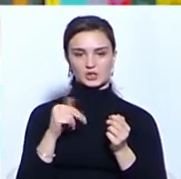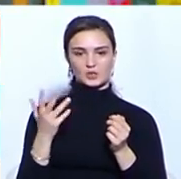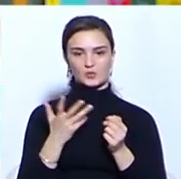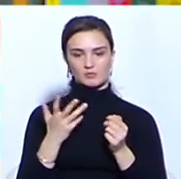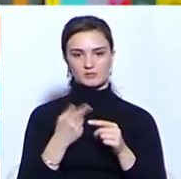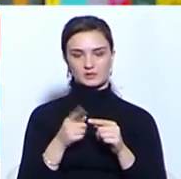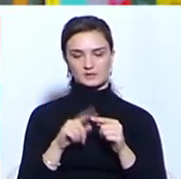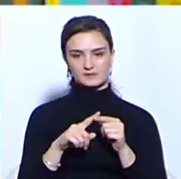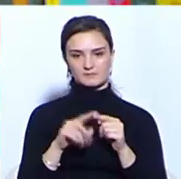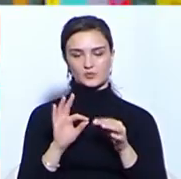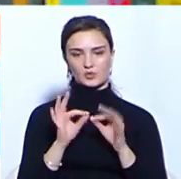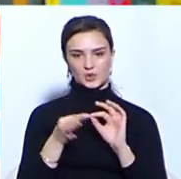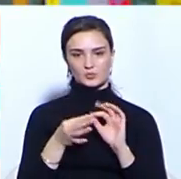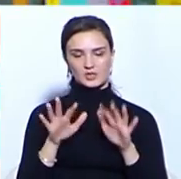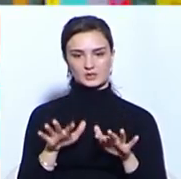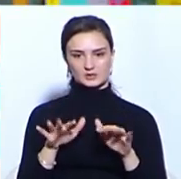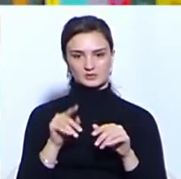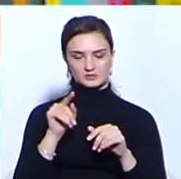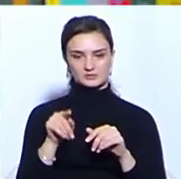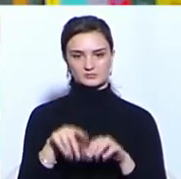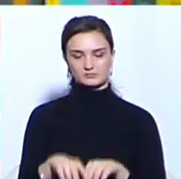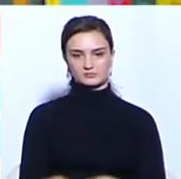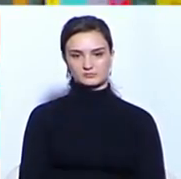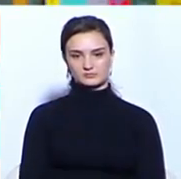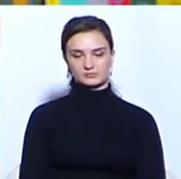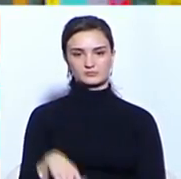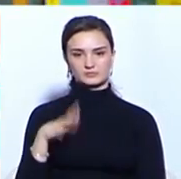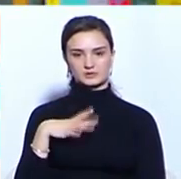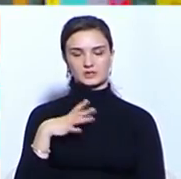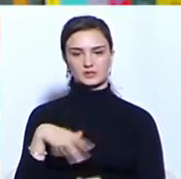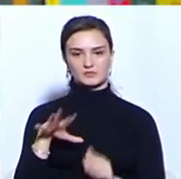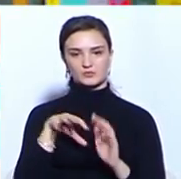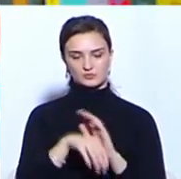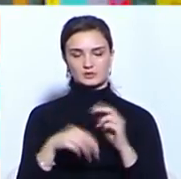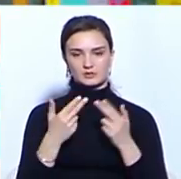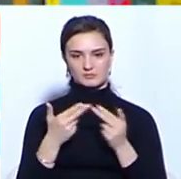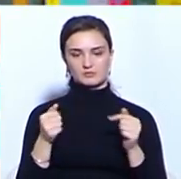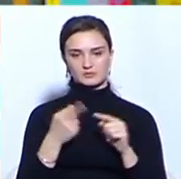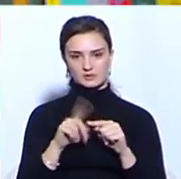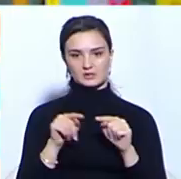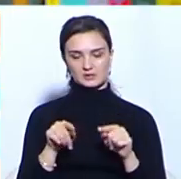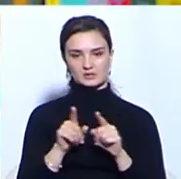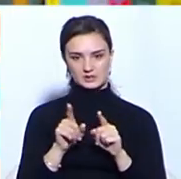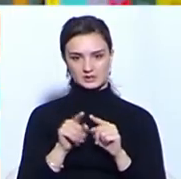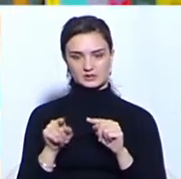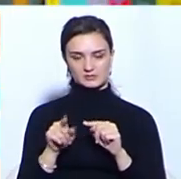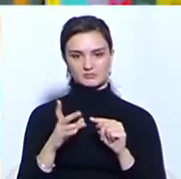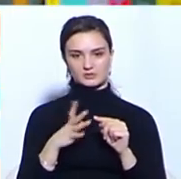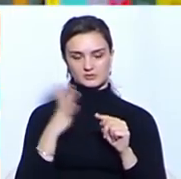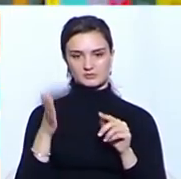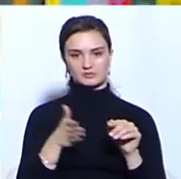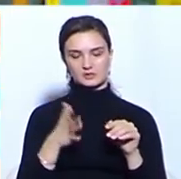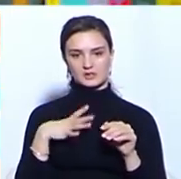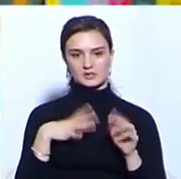რომელ კონკრეტულ სფეროში. საქართველოში რასაკვირველია, ამან ასეთივე გზა გაიარა,